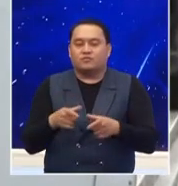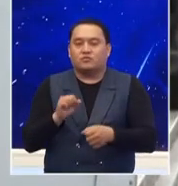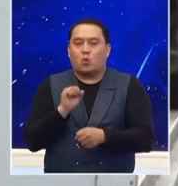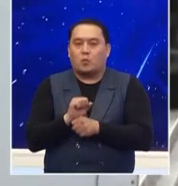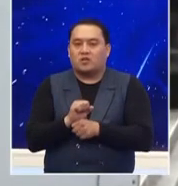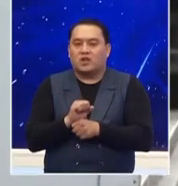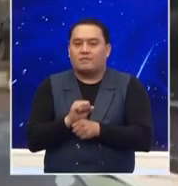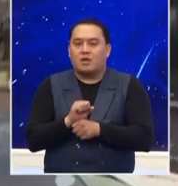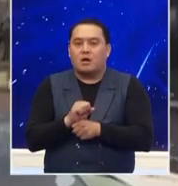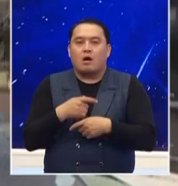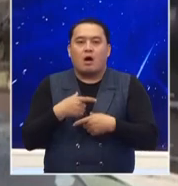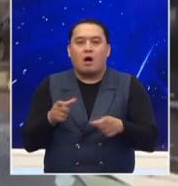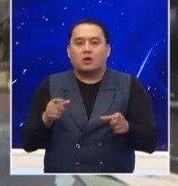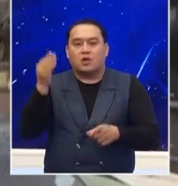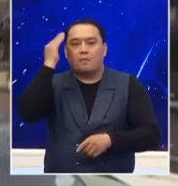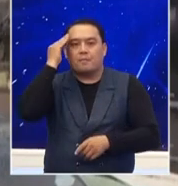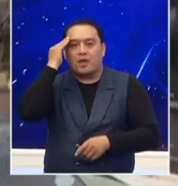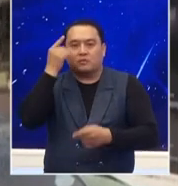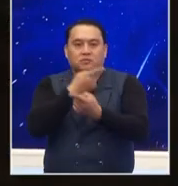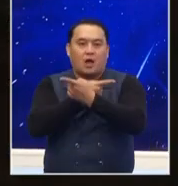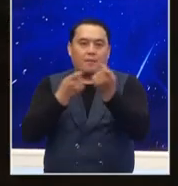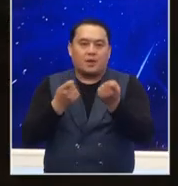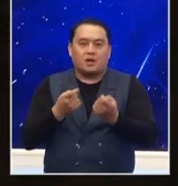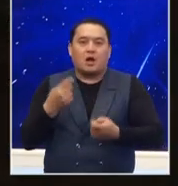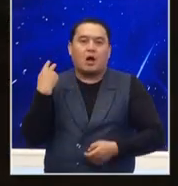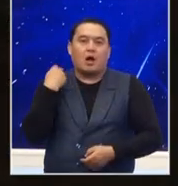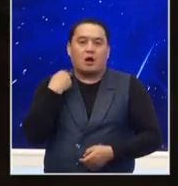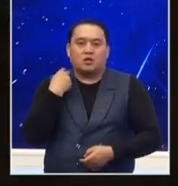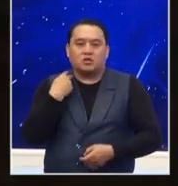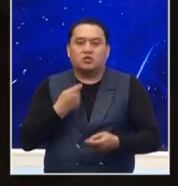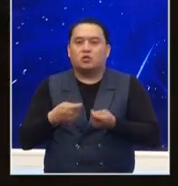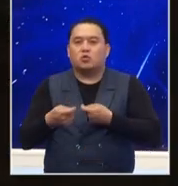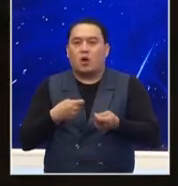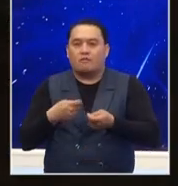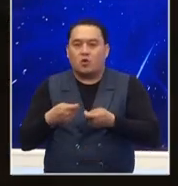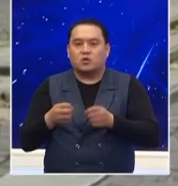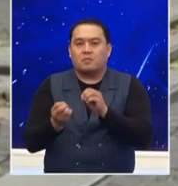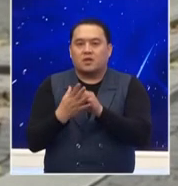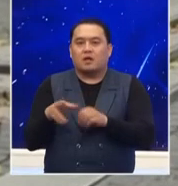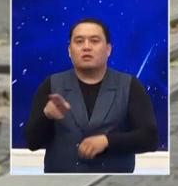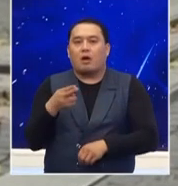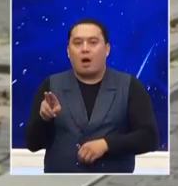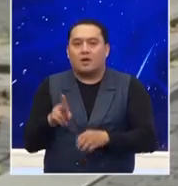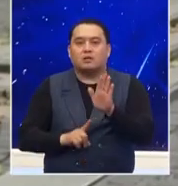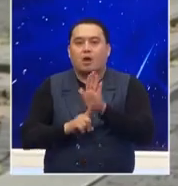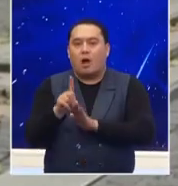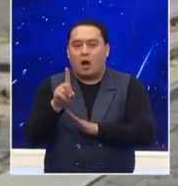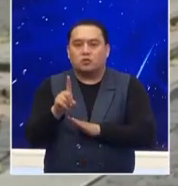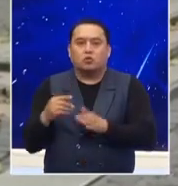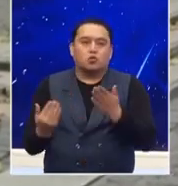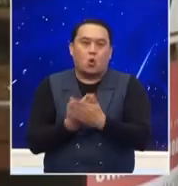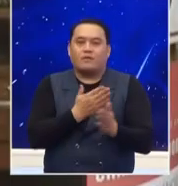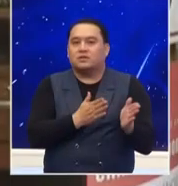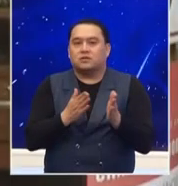час. Об ослаблении карантинных мер сообщили также британские власти. С 15 декабря в стране начнет действовать